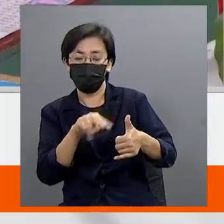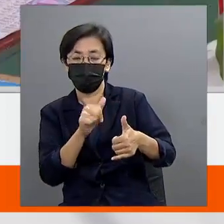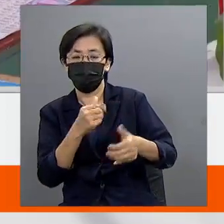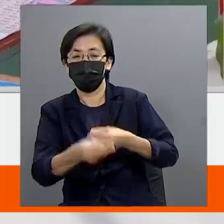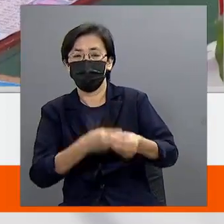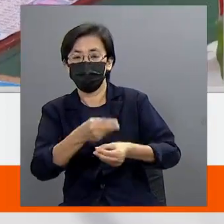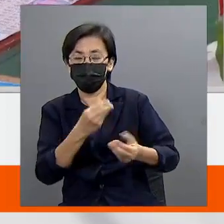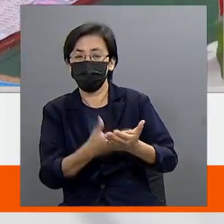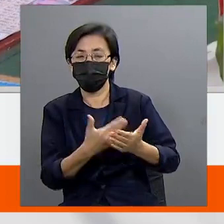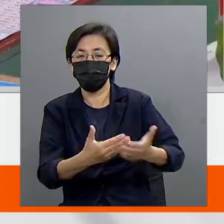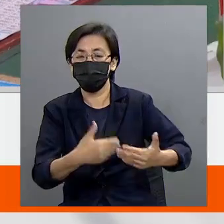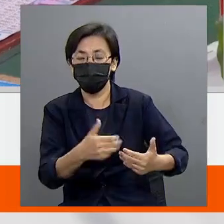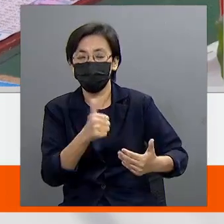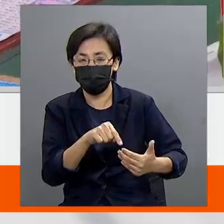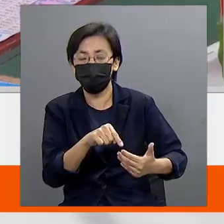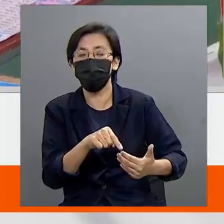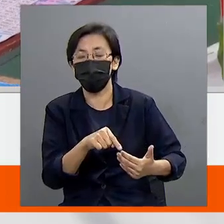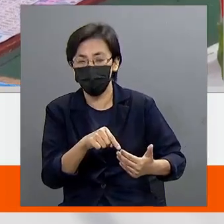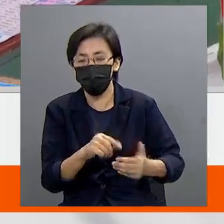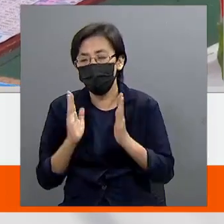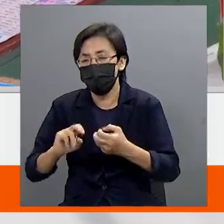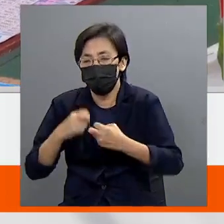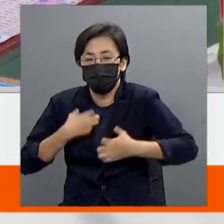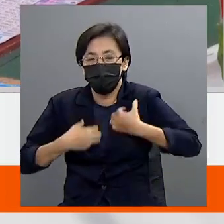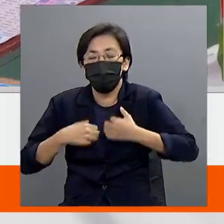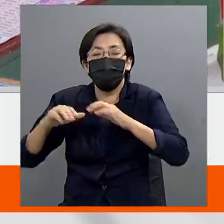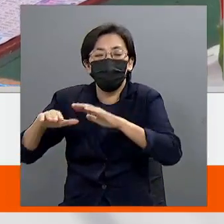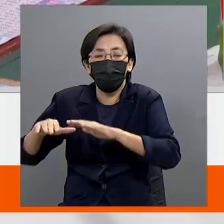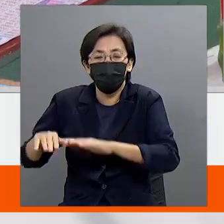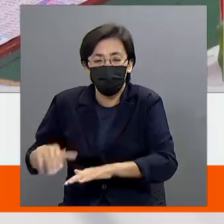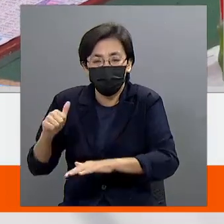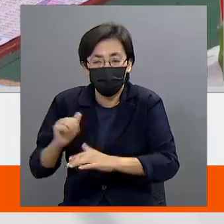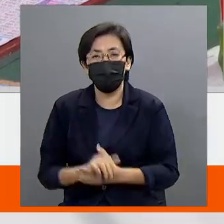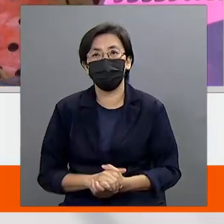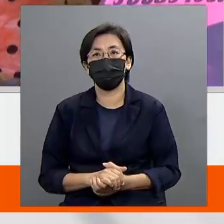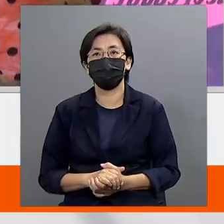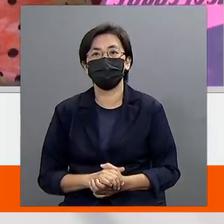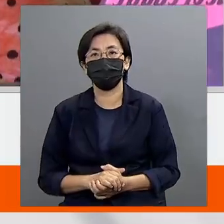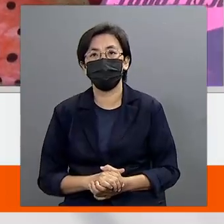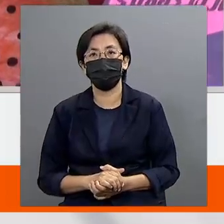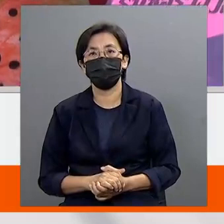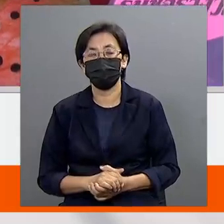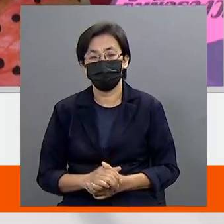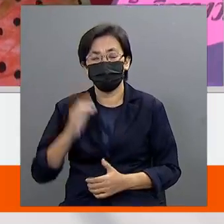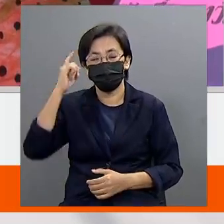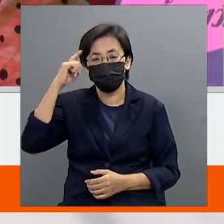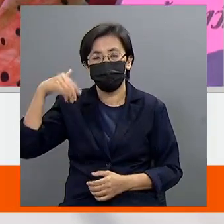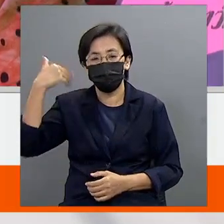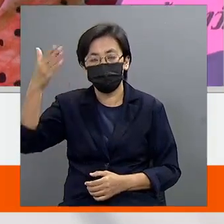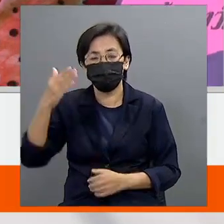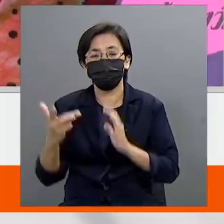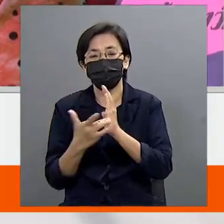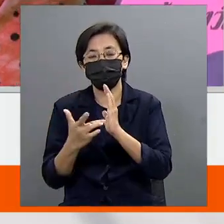นี่ยอันนี้ก็จะลดทอนคนที่เดือดร้อนลงไปได้อีกจำนวนหนึ่งนะครับแต่ว่าในระยะยาวเนี่ยเทคโนโลยีมันเข้ามาแทนที่แน่ๆน